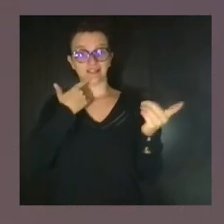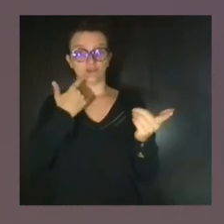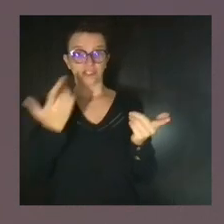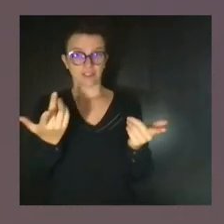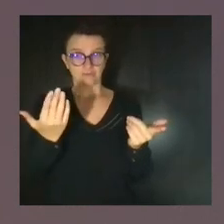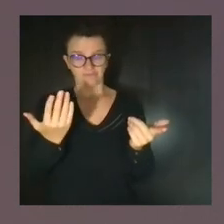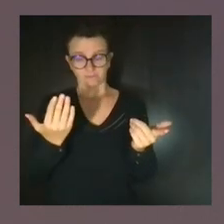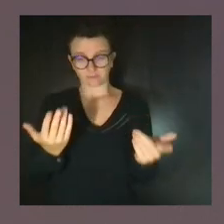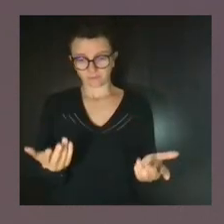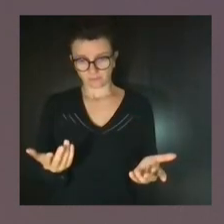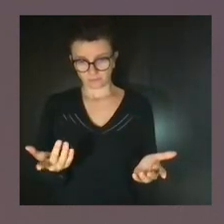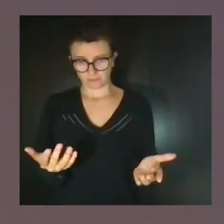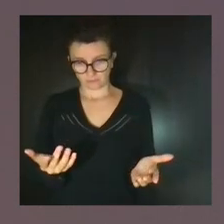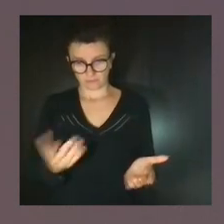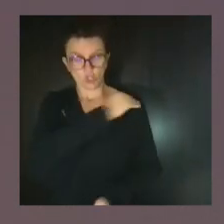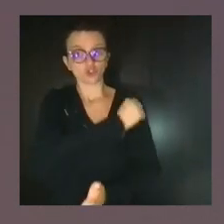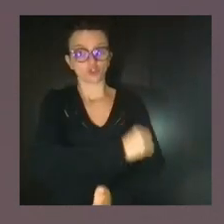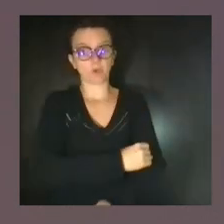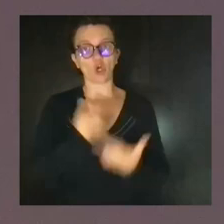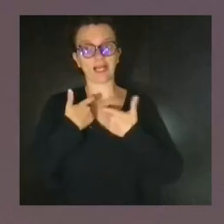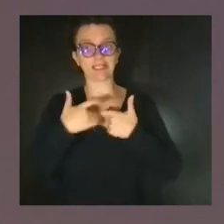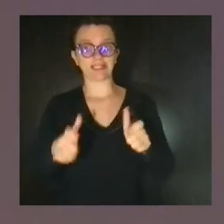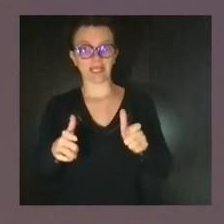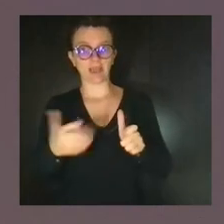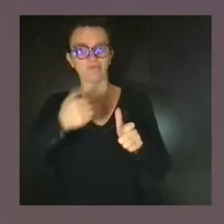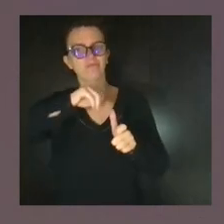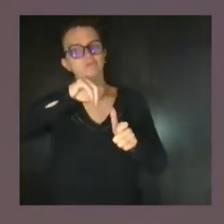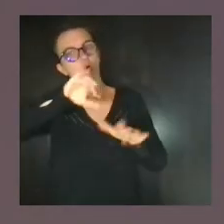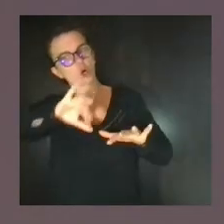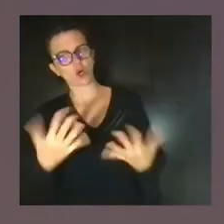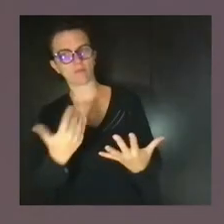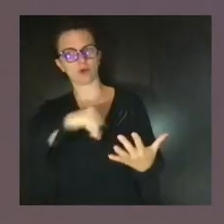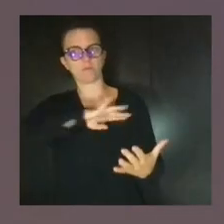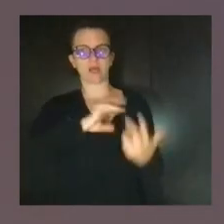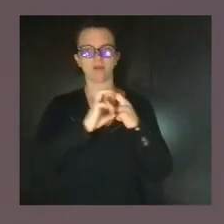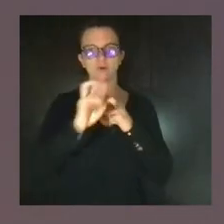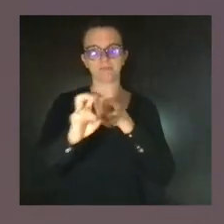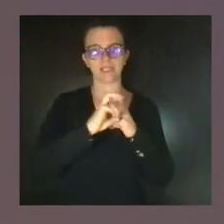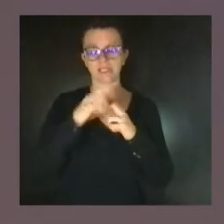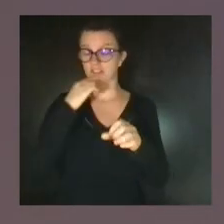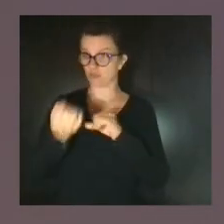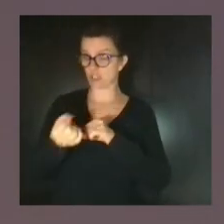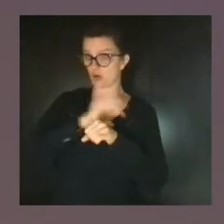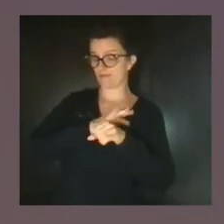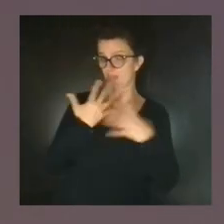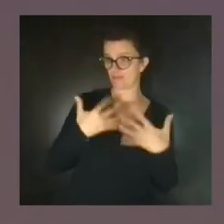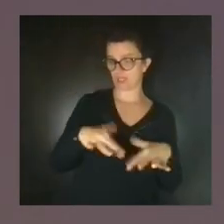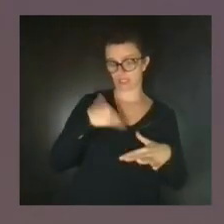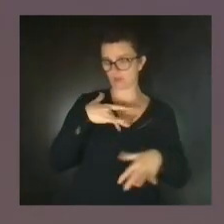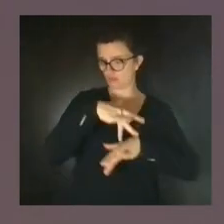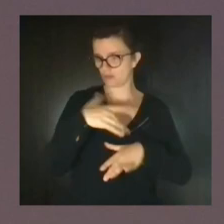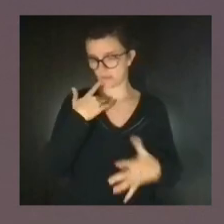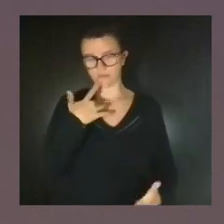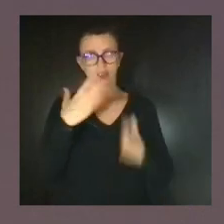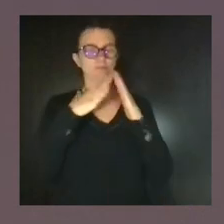l'accès au sport passe d'abord par la mobilité. Et vous l'avez tous vécu, on sort du Covid, on a été enfermé à la maison, et vous vous êtes bien